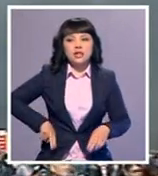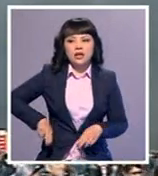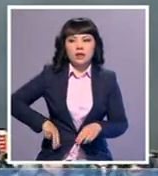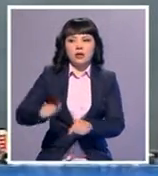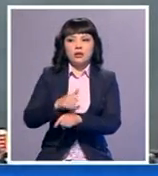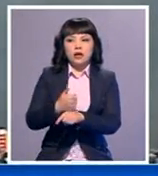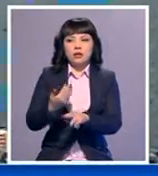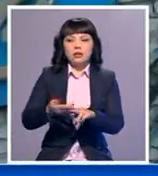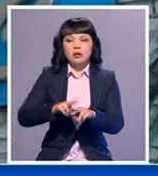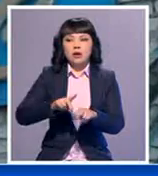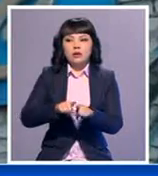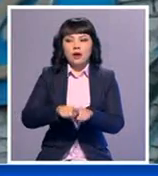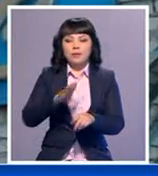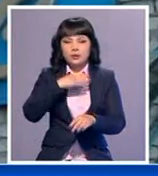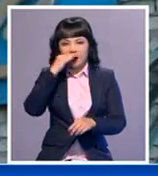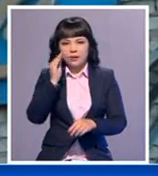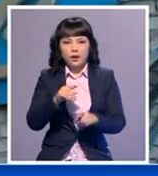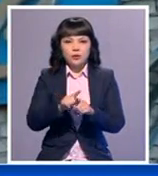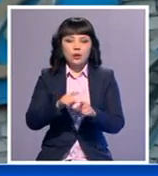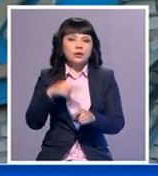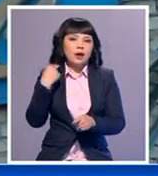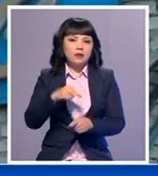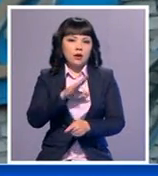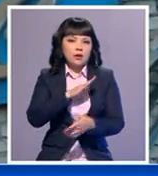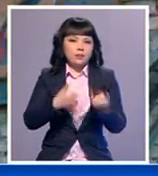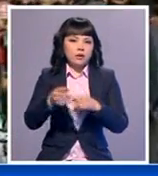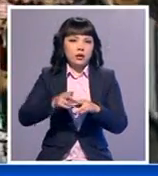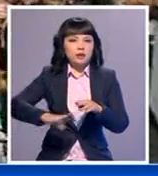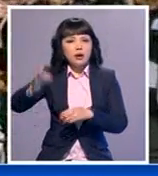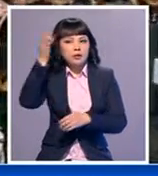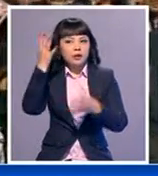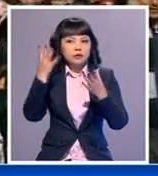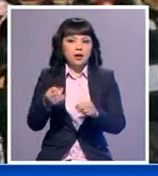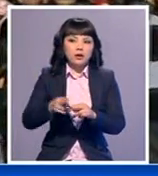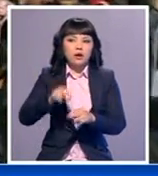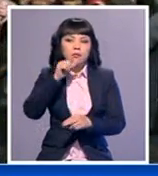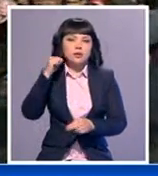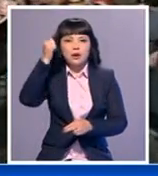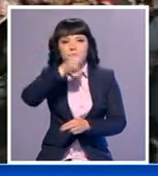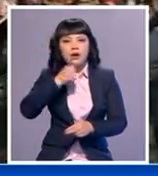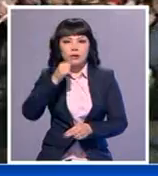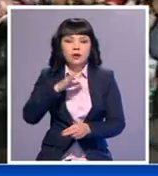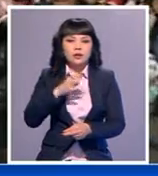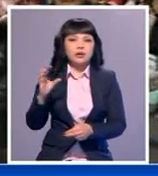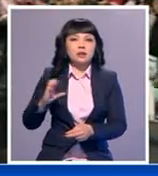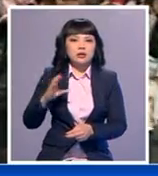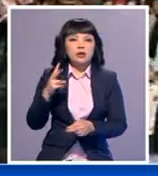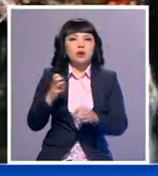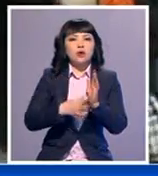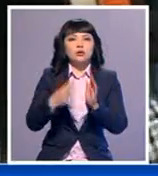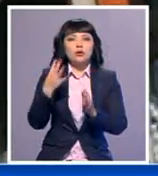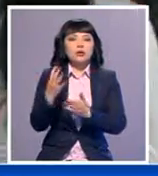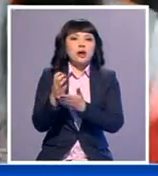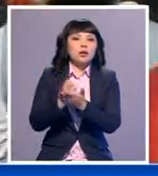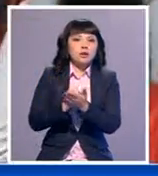Мұсағали Алдабергеновтер шартты түрде бас бостандығынан айырылды. Естеріңізге сала кетейік, былтыр қыркүйек айында 294 қойма мен